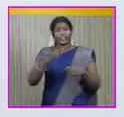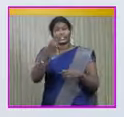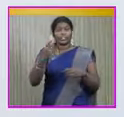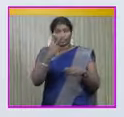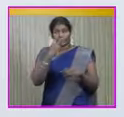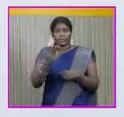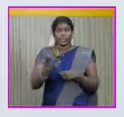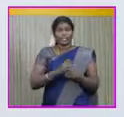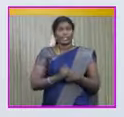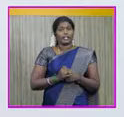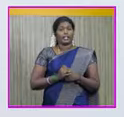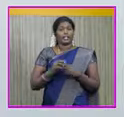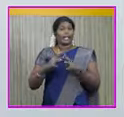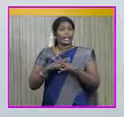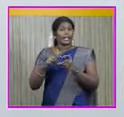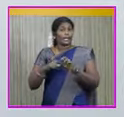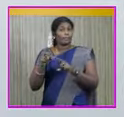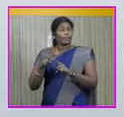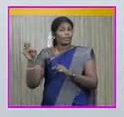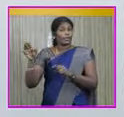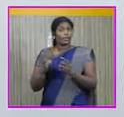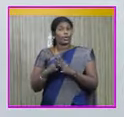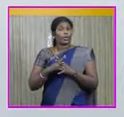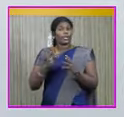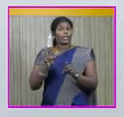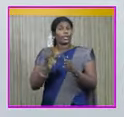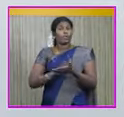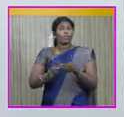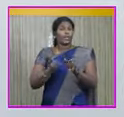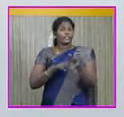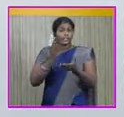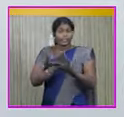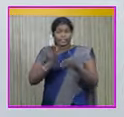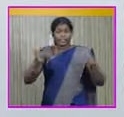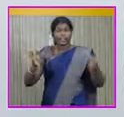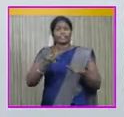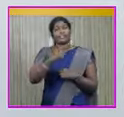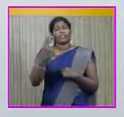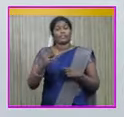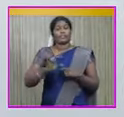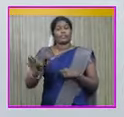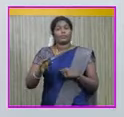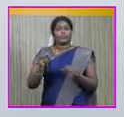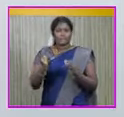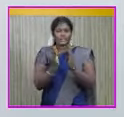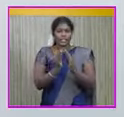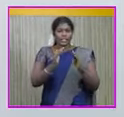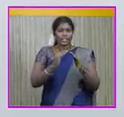அப்படின்ற முக்கோணத்தையும் ஒய் அப்படின்ற முக்கோணத்தையும் தனித்தனியாக பிரித்து வரைய போகிறோம். ஃபஸ்ட்டு இந்த குட்டி முக்கோணம்,